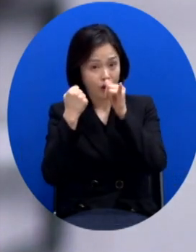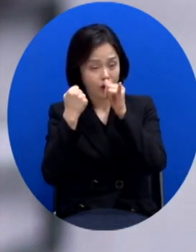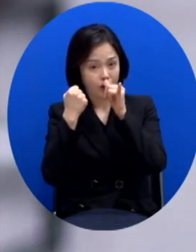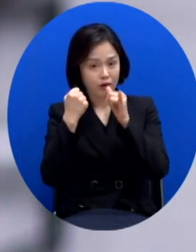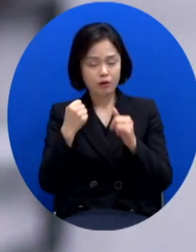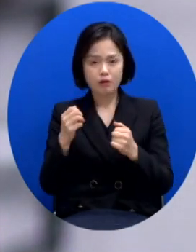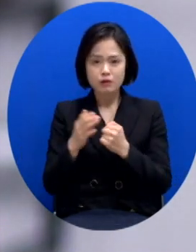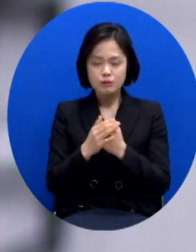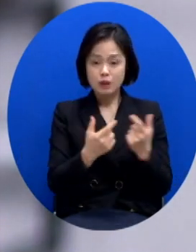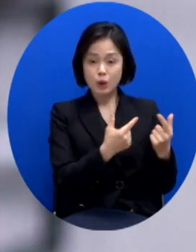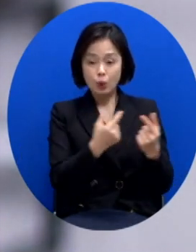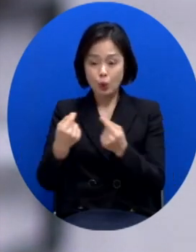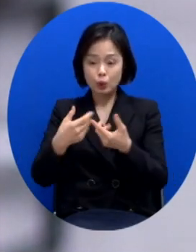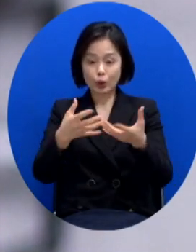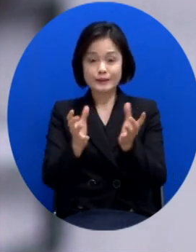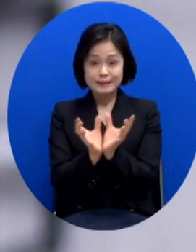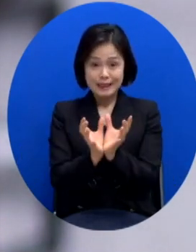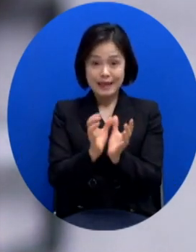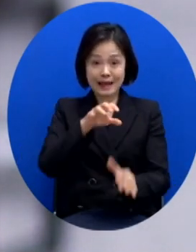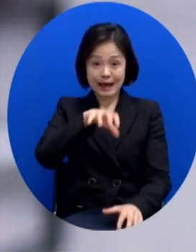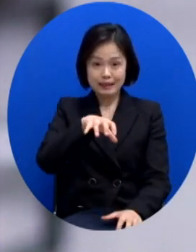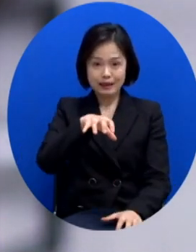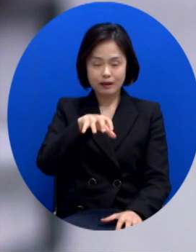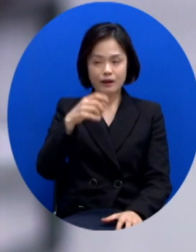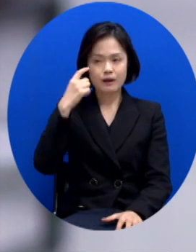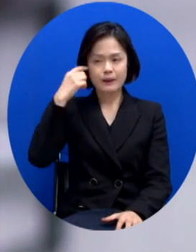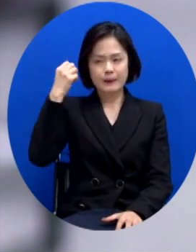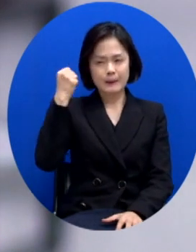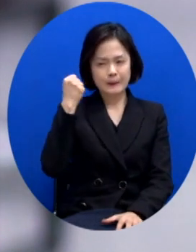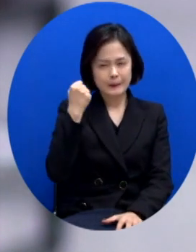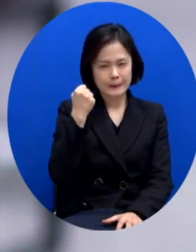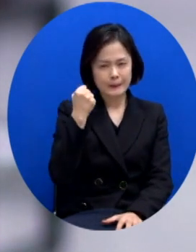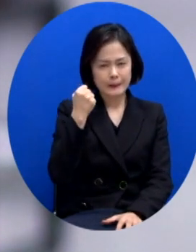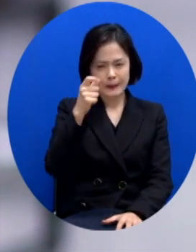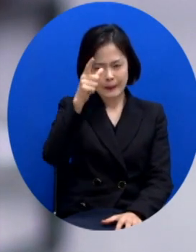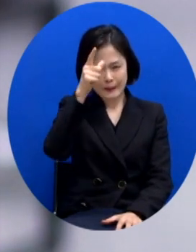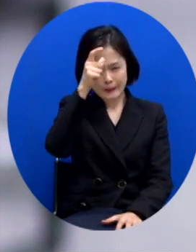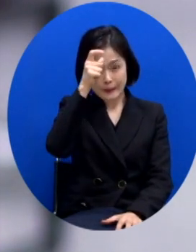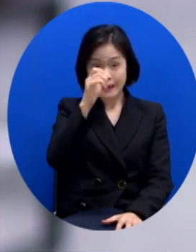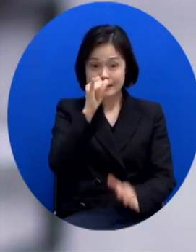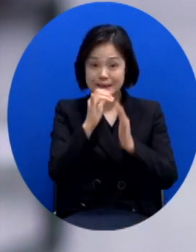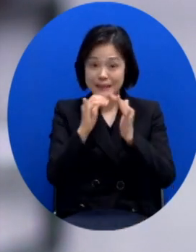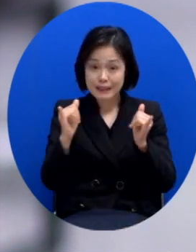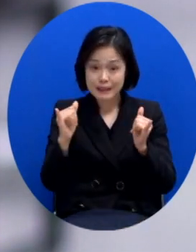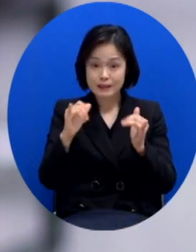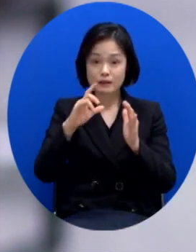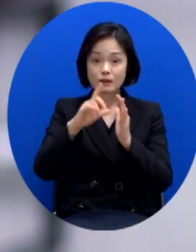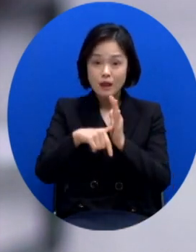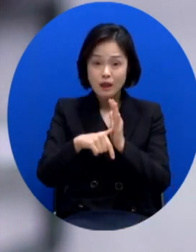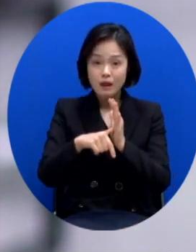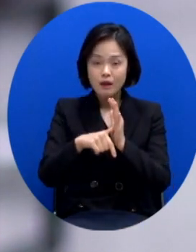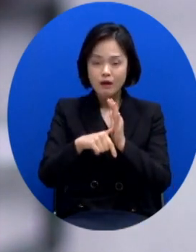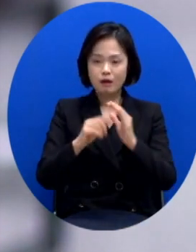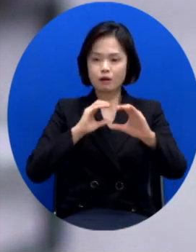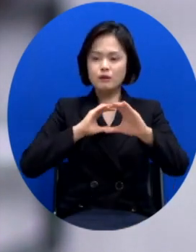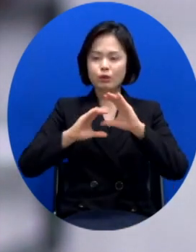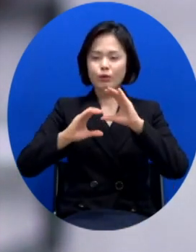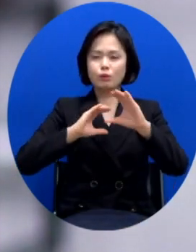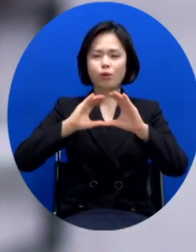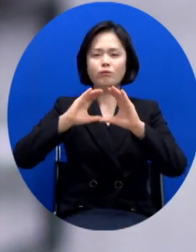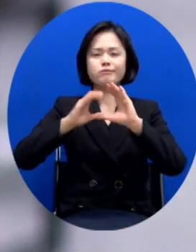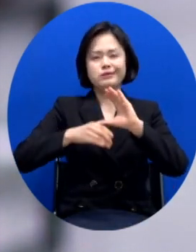안에서 고정관념을 가진 사람들이 많아지면 소통이 잘 이루어지지 않습니다